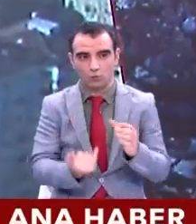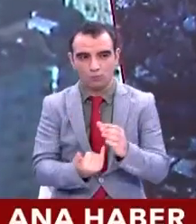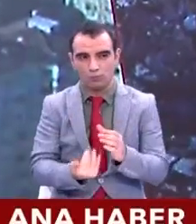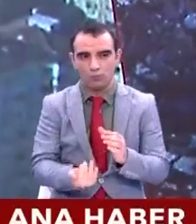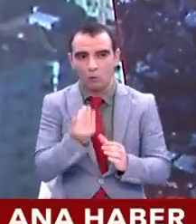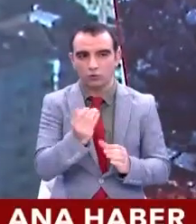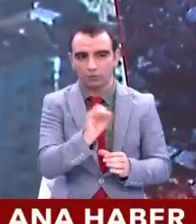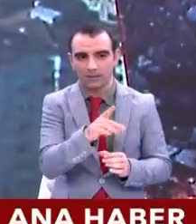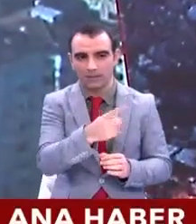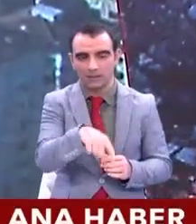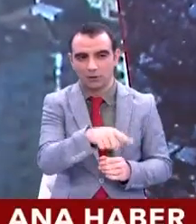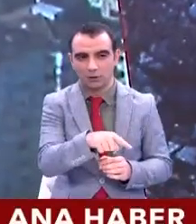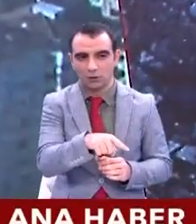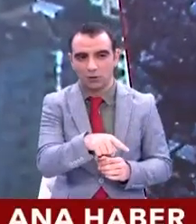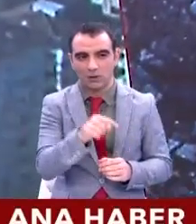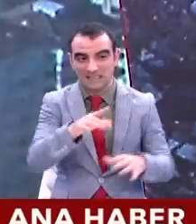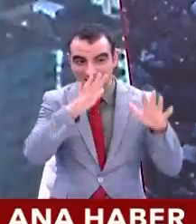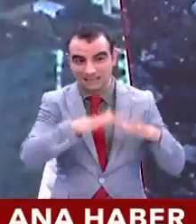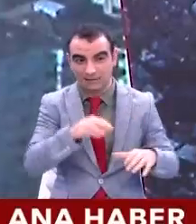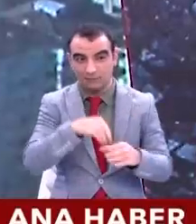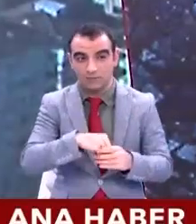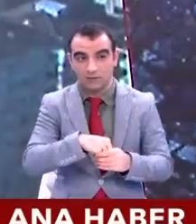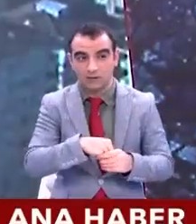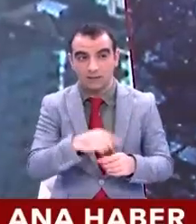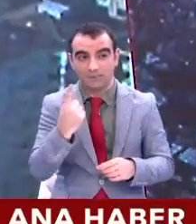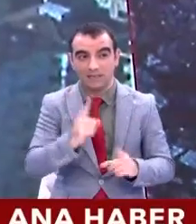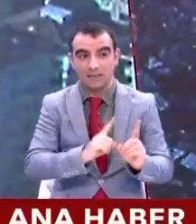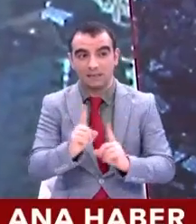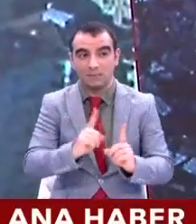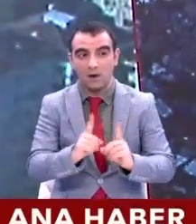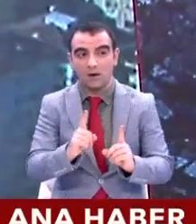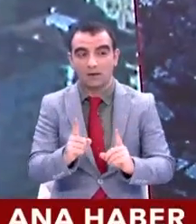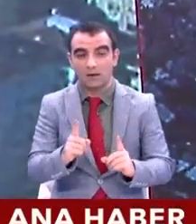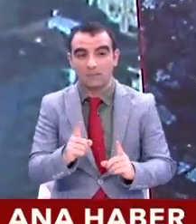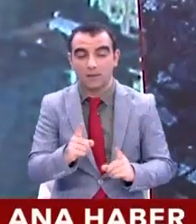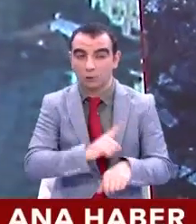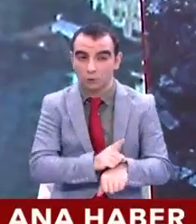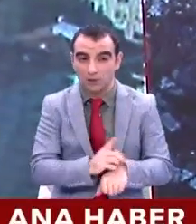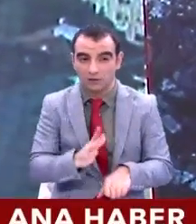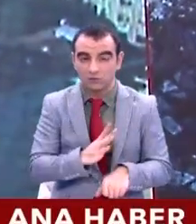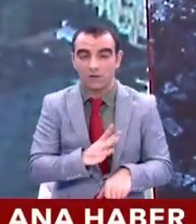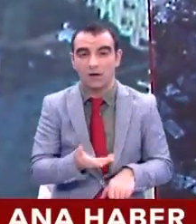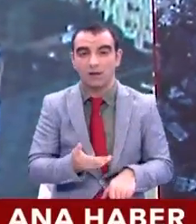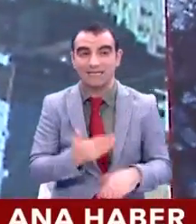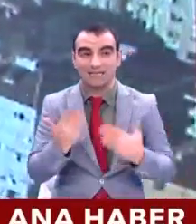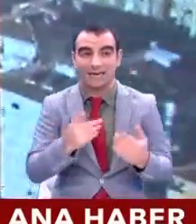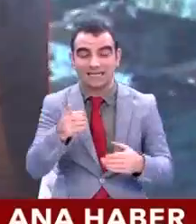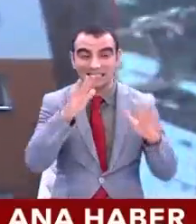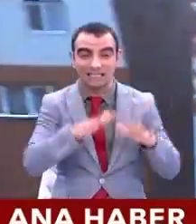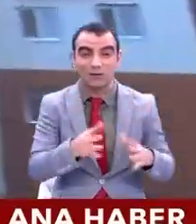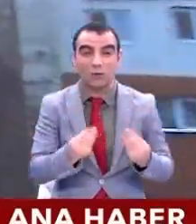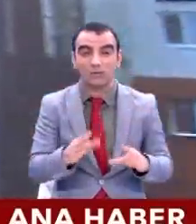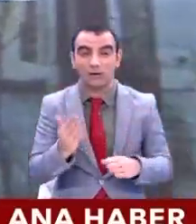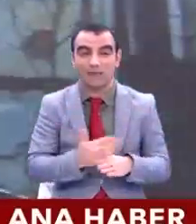tahliye ediliyor Lakin yıkılması için de bir mahkeme sabahı var bir süreç var Nedir o niye yıkılamıyor